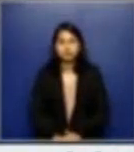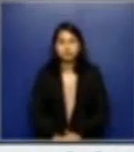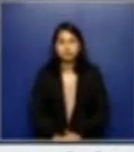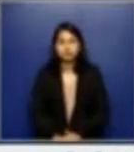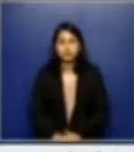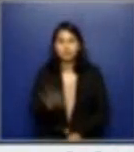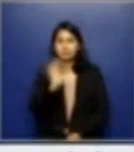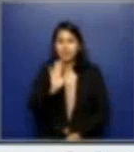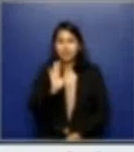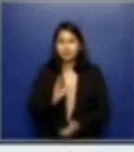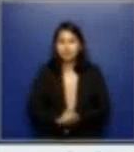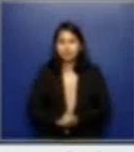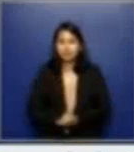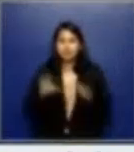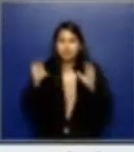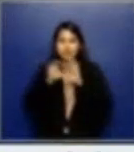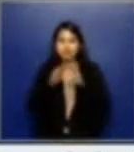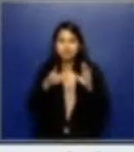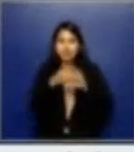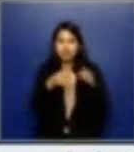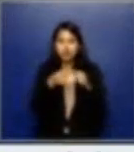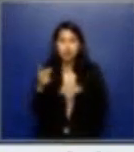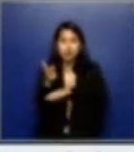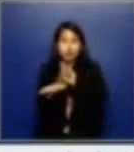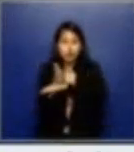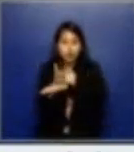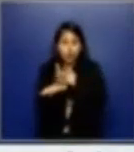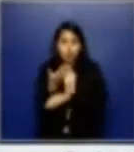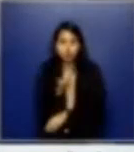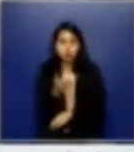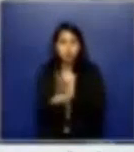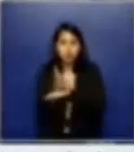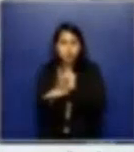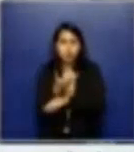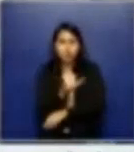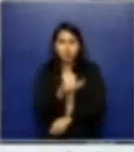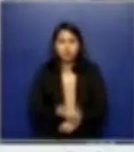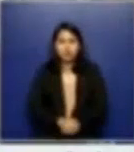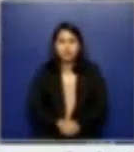ไม่ใช่ครับดูสไลด์ต่อไปครับเป็นคลิปนะครับเป็นคลิป